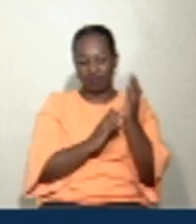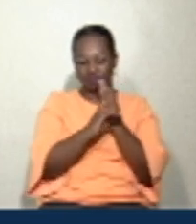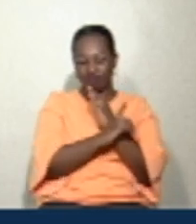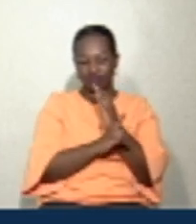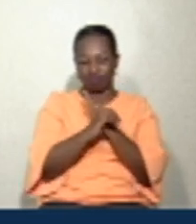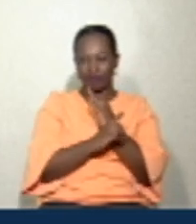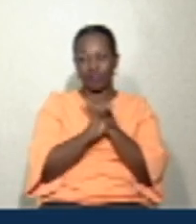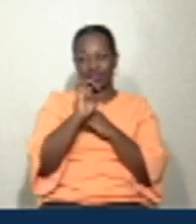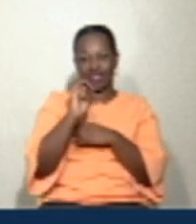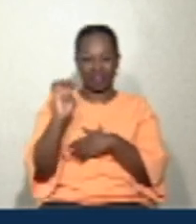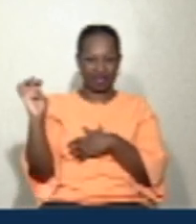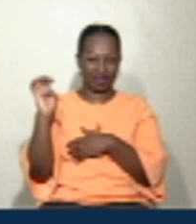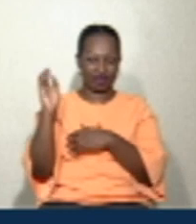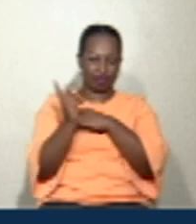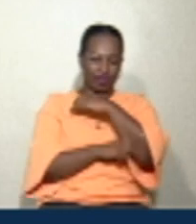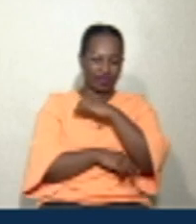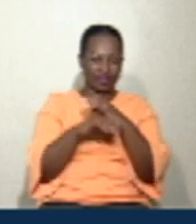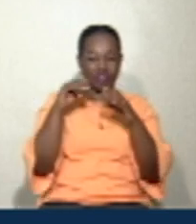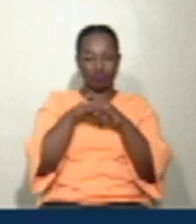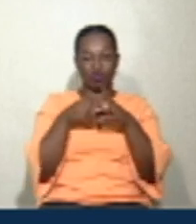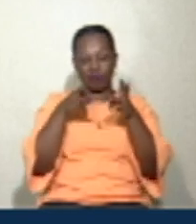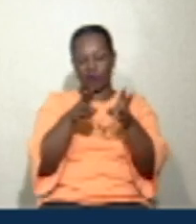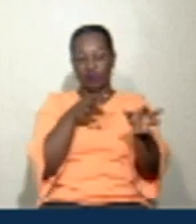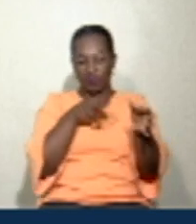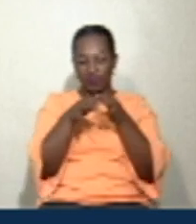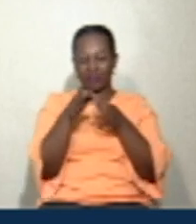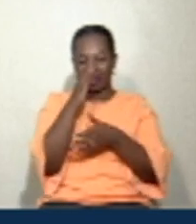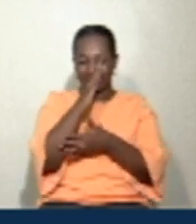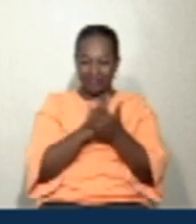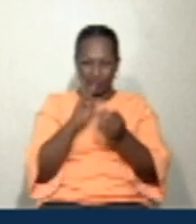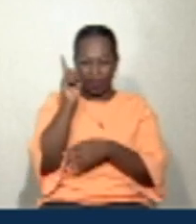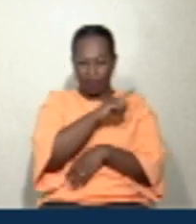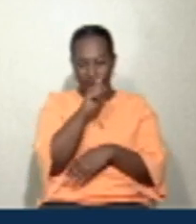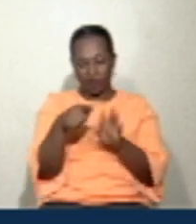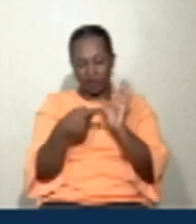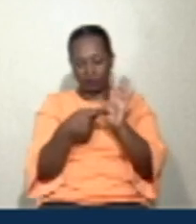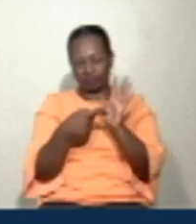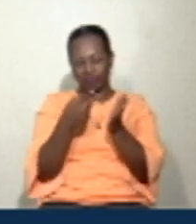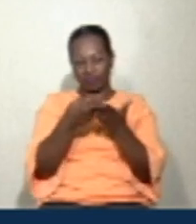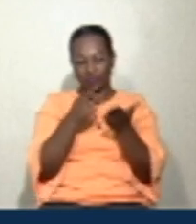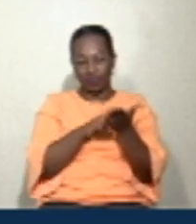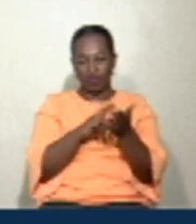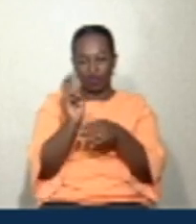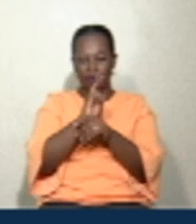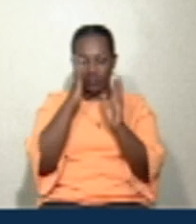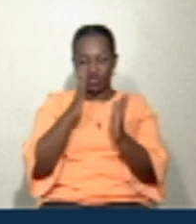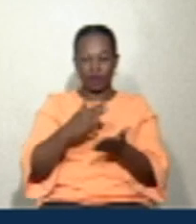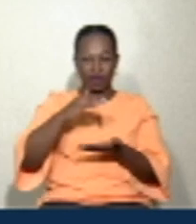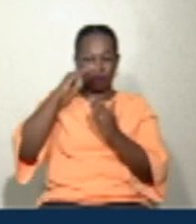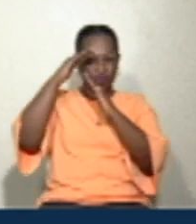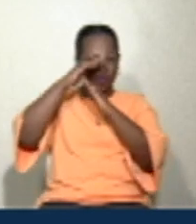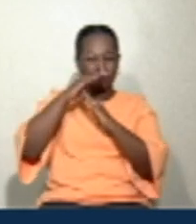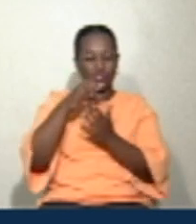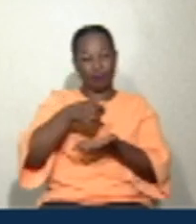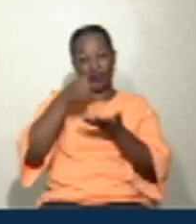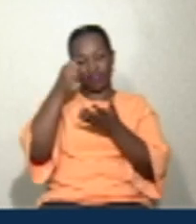tw'intara y'Uburasirazuba bikaba byari mu rwego rwo gusobanura amwe mu makosa yagaragajwe na raporo y'umugenzuzi mukuru w'imari ya leta. Utu